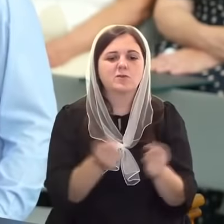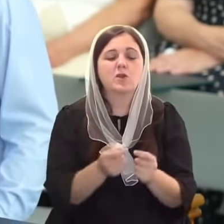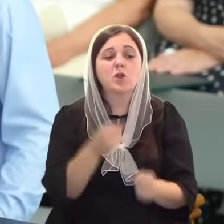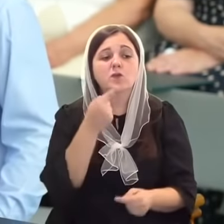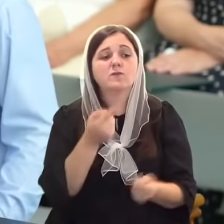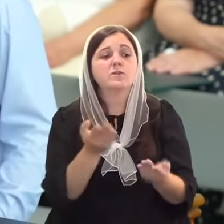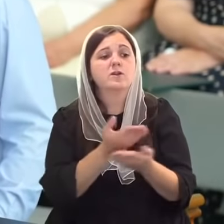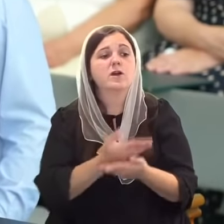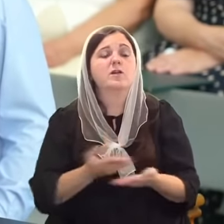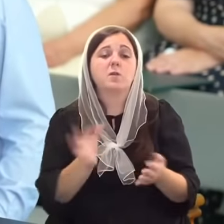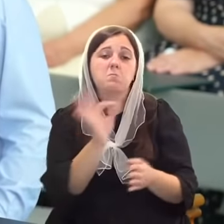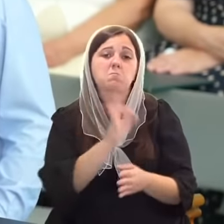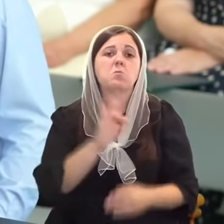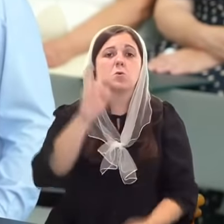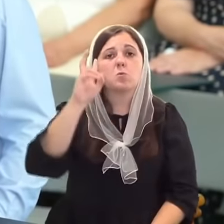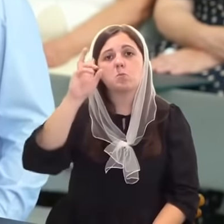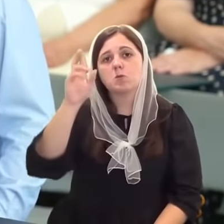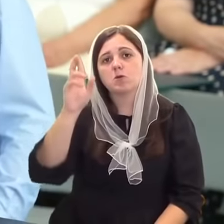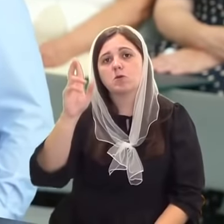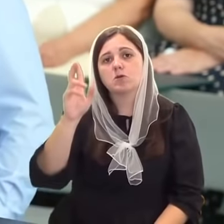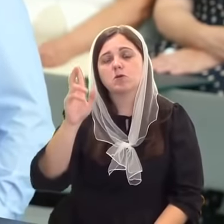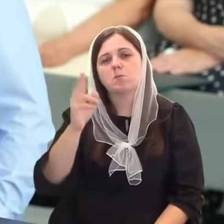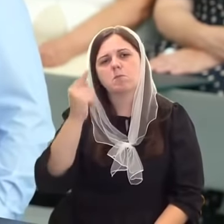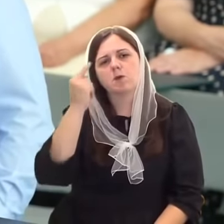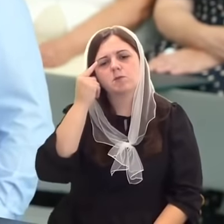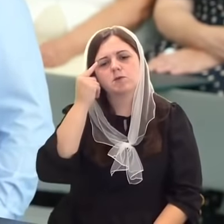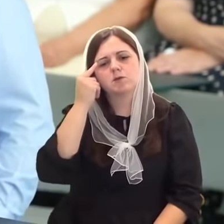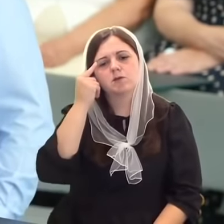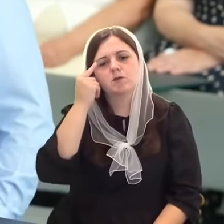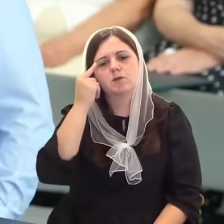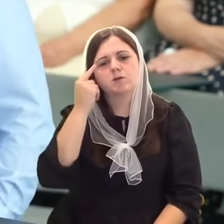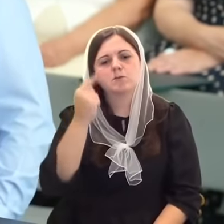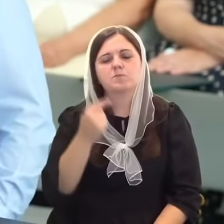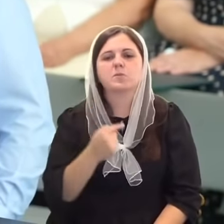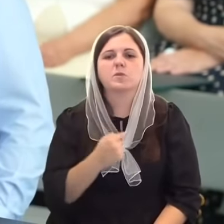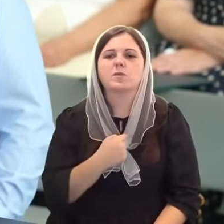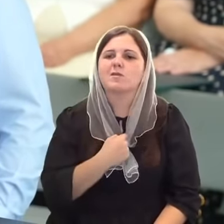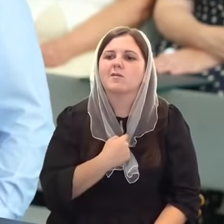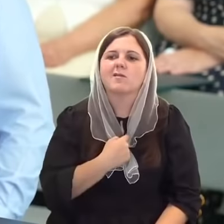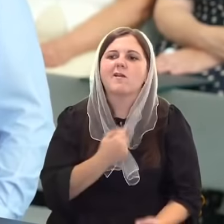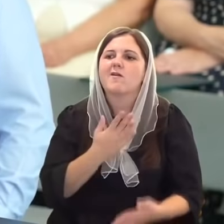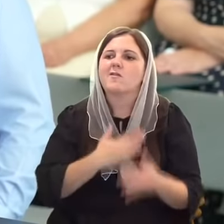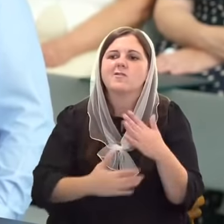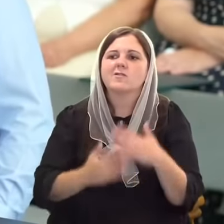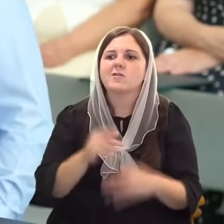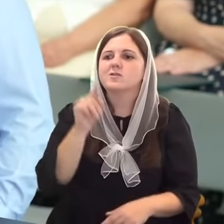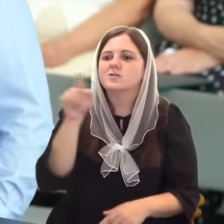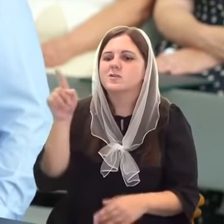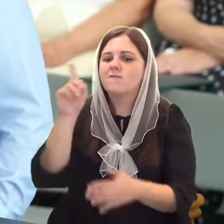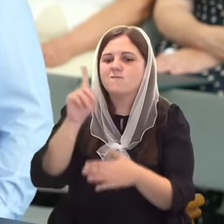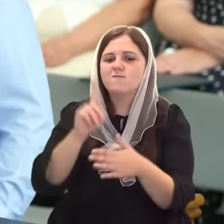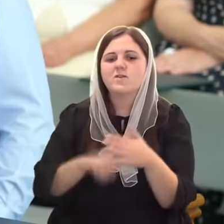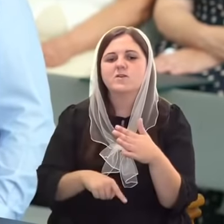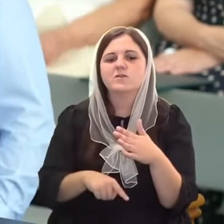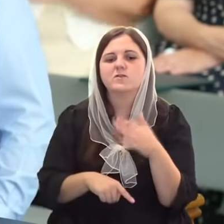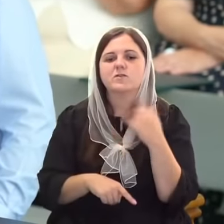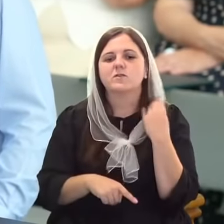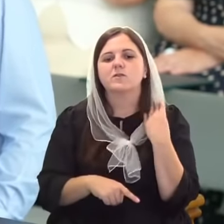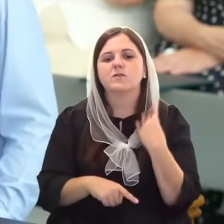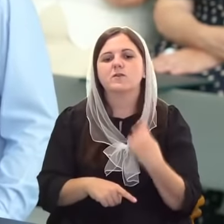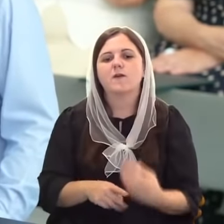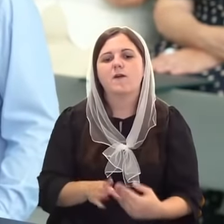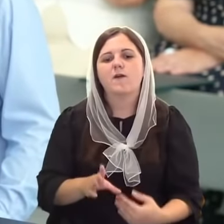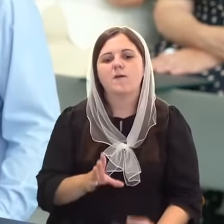Боге. Слава Богу! Вспоминая это, я восхищаюсь ее верностью, верой, которая